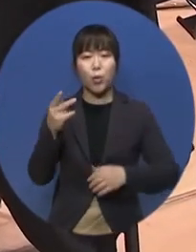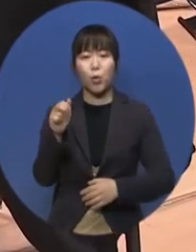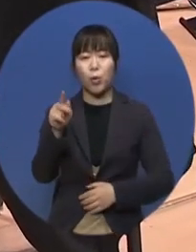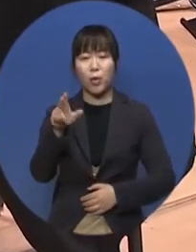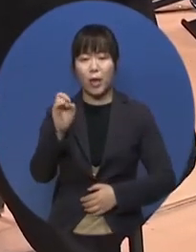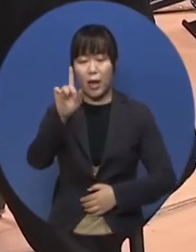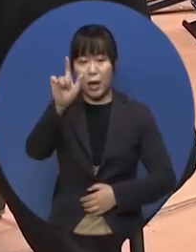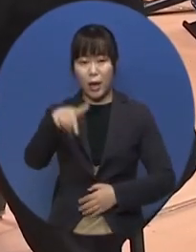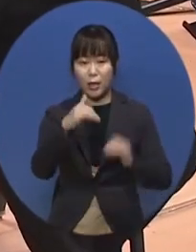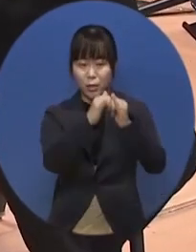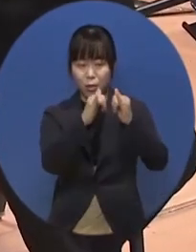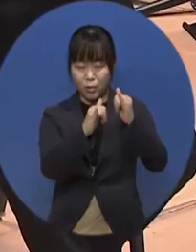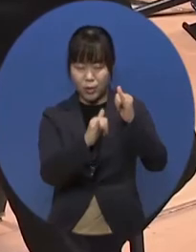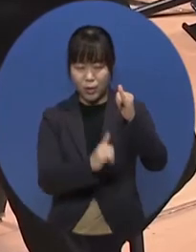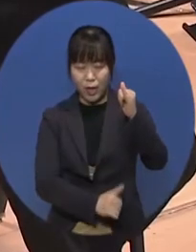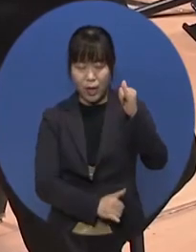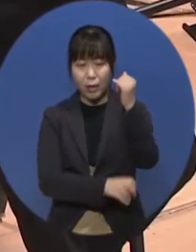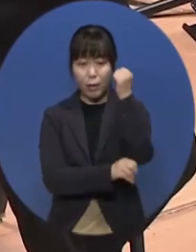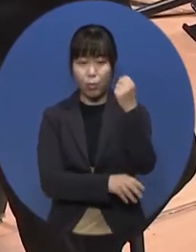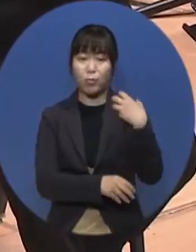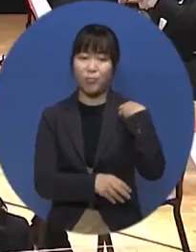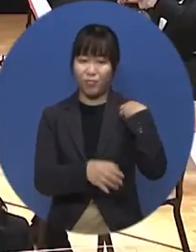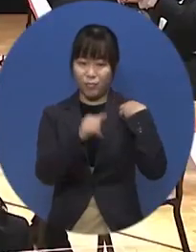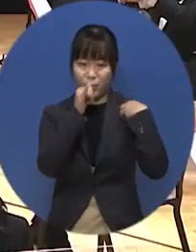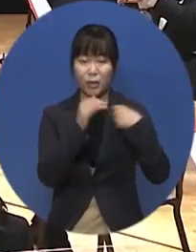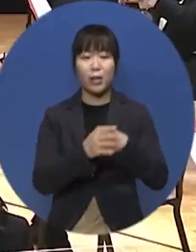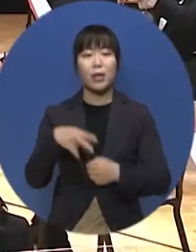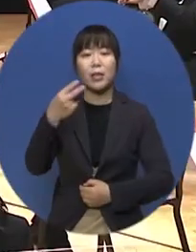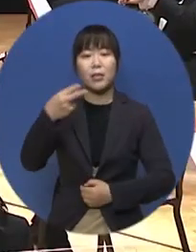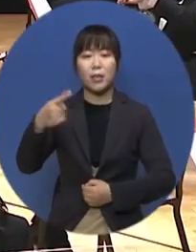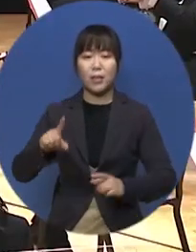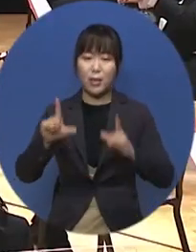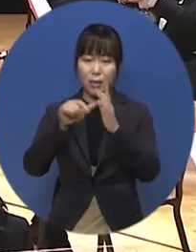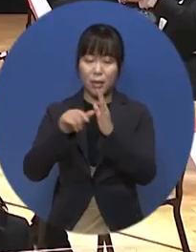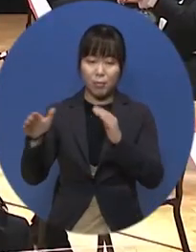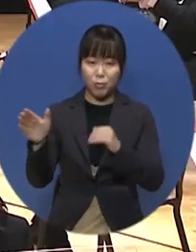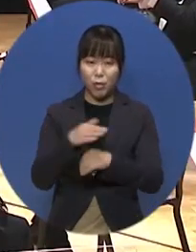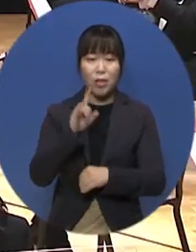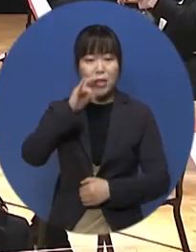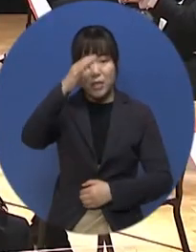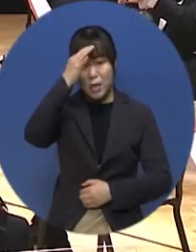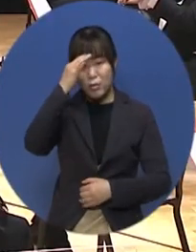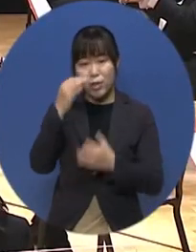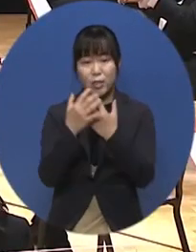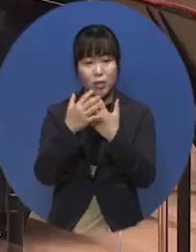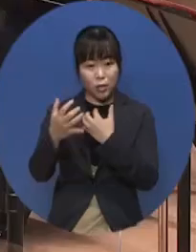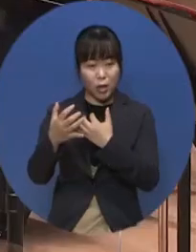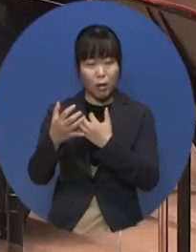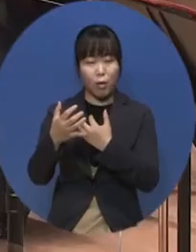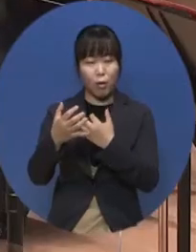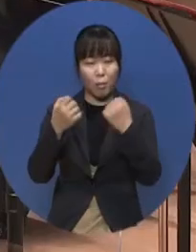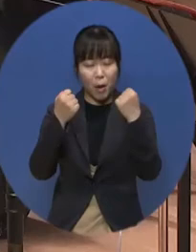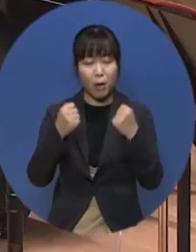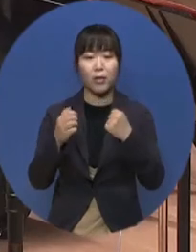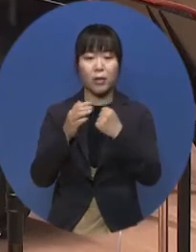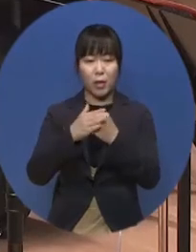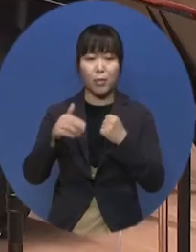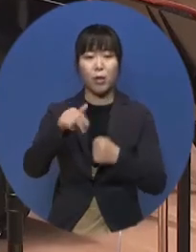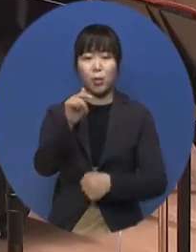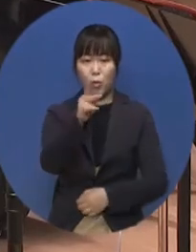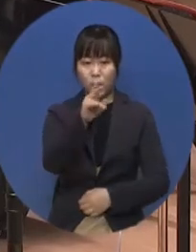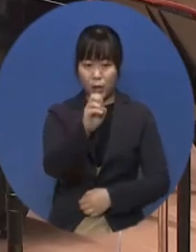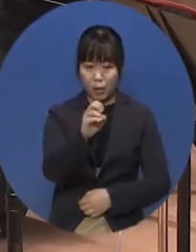담당하고 있습니다 2001년부터는 예술의 전당 상조 오케스트라 로 지정되어 교양 아